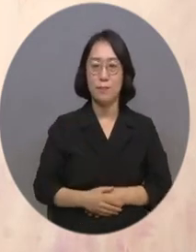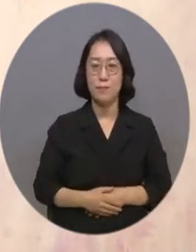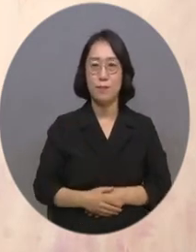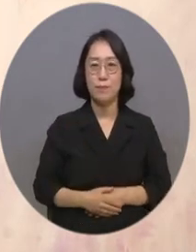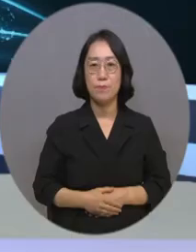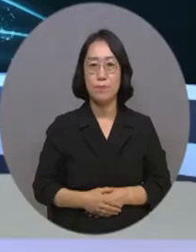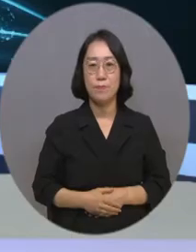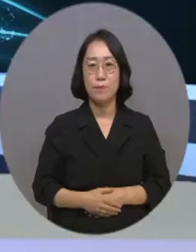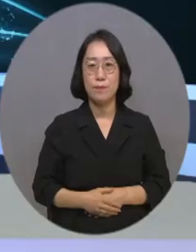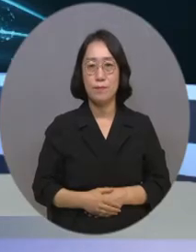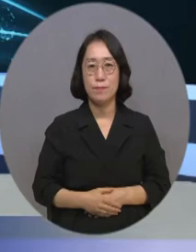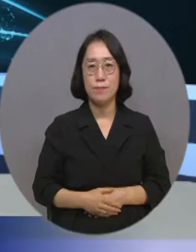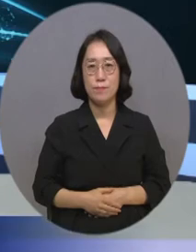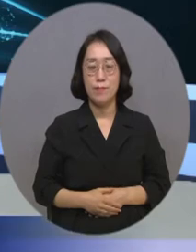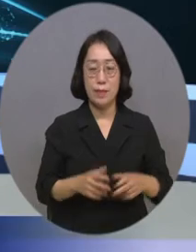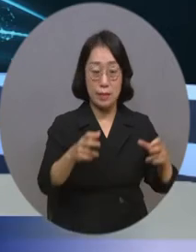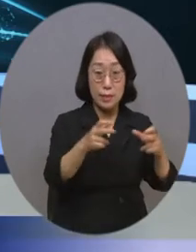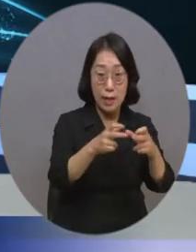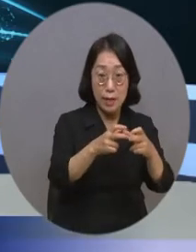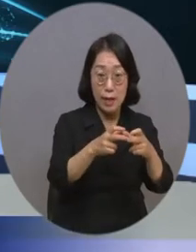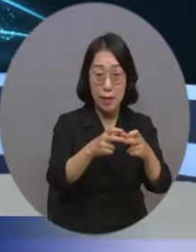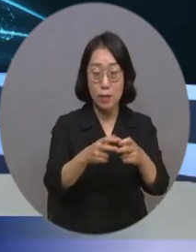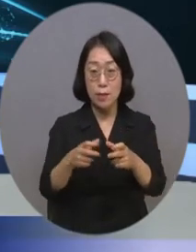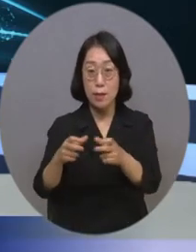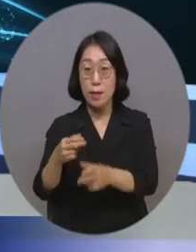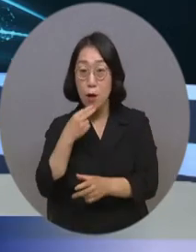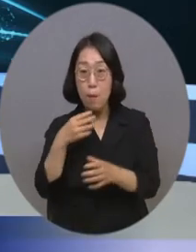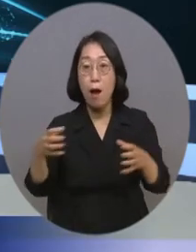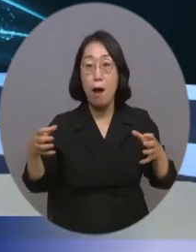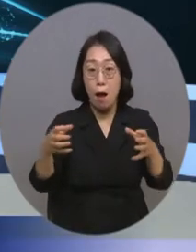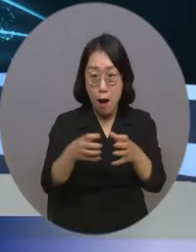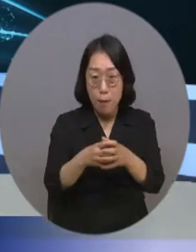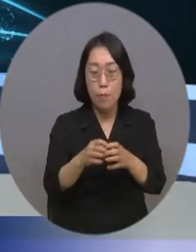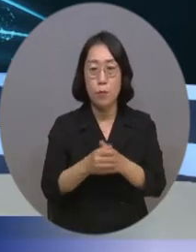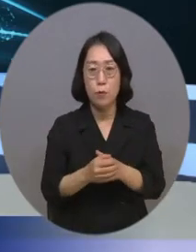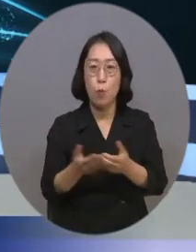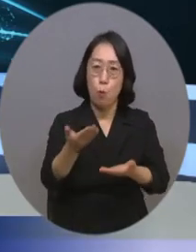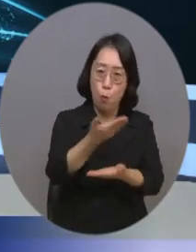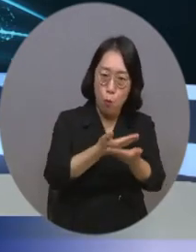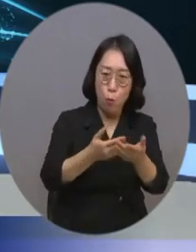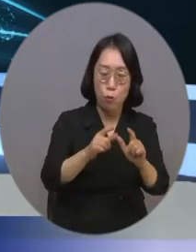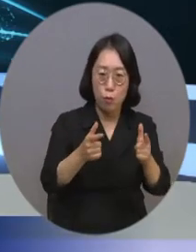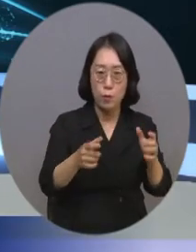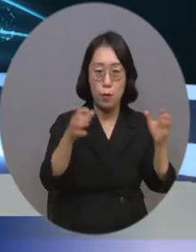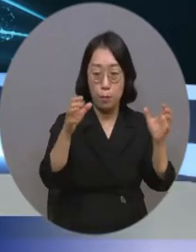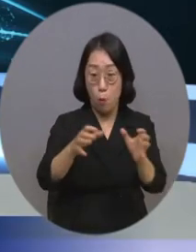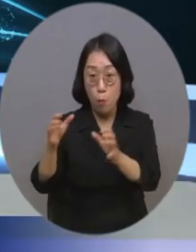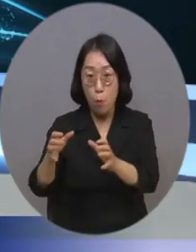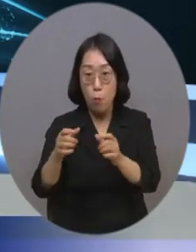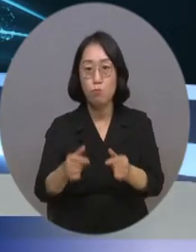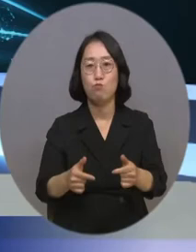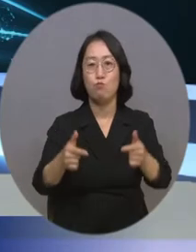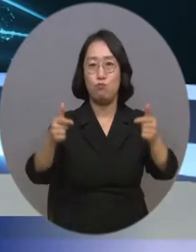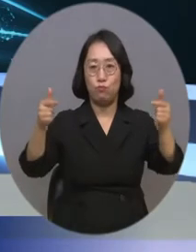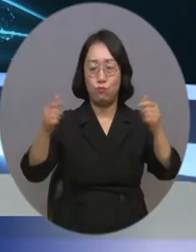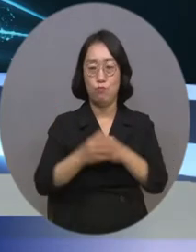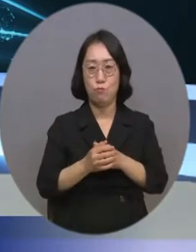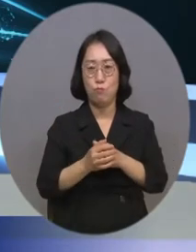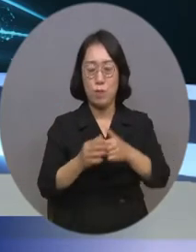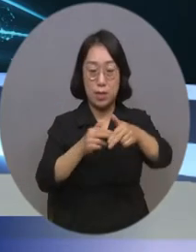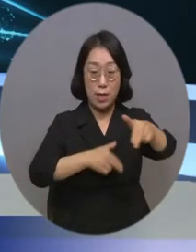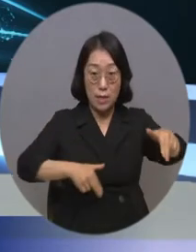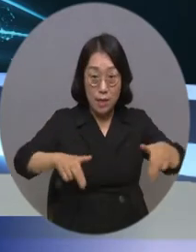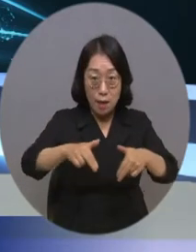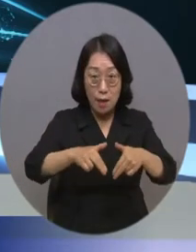이소영입니다. 장애인과 비장애인이 화합하고 소통하는 다양한 자리들이 마련되고 있습니다. 서로